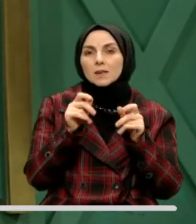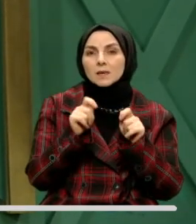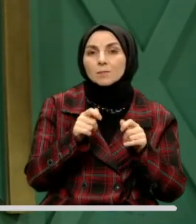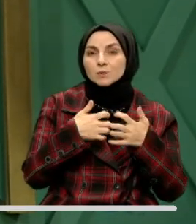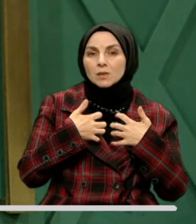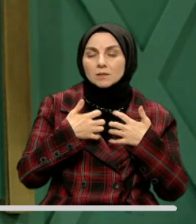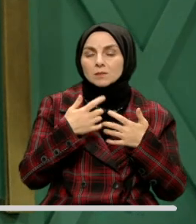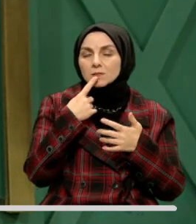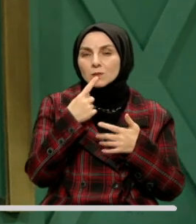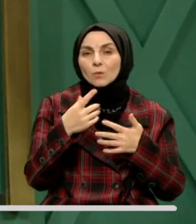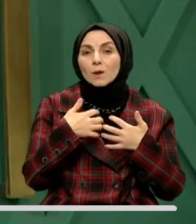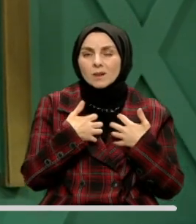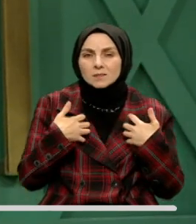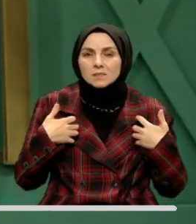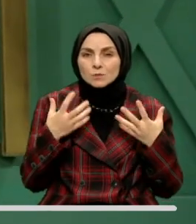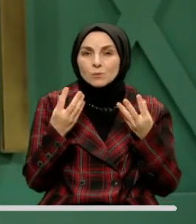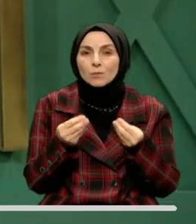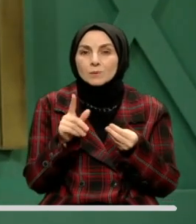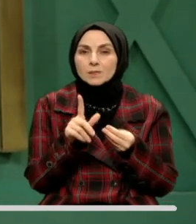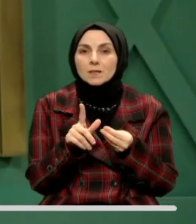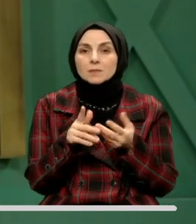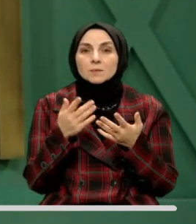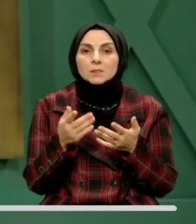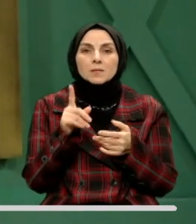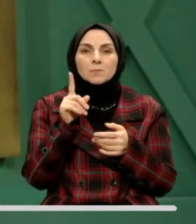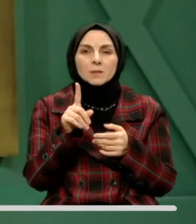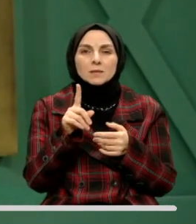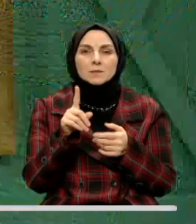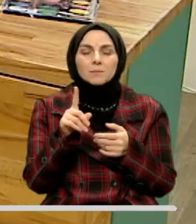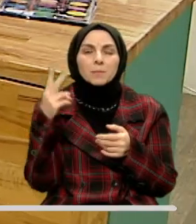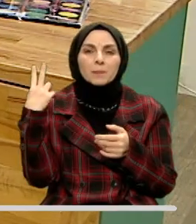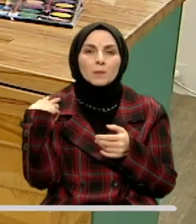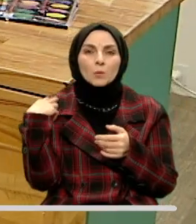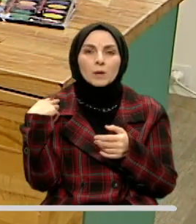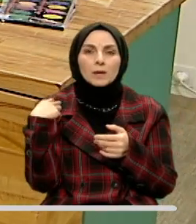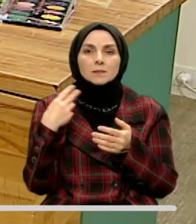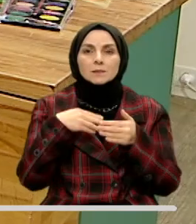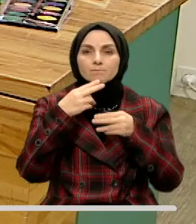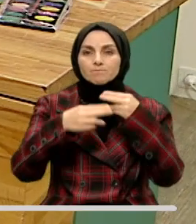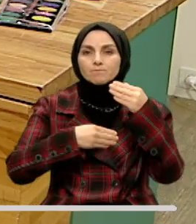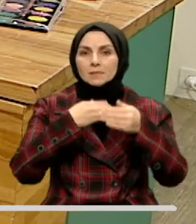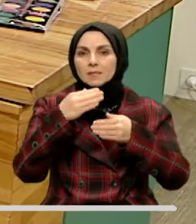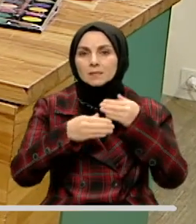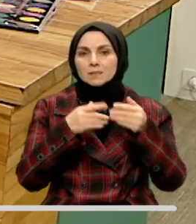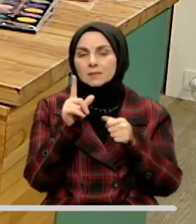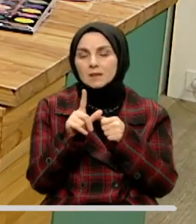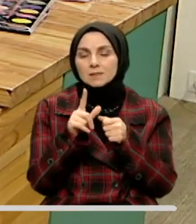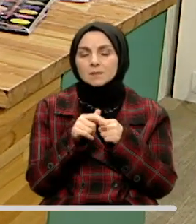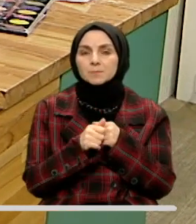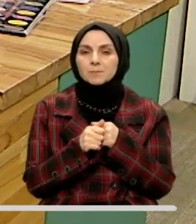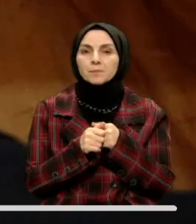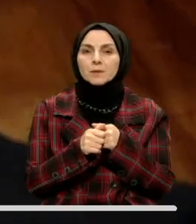öncesinde dile getiriyordum. Şimdi bir tuvalet kağıdının şöyle kopçası, bir parçası, azıcık bir parçası,